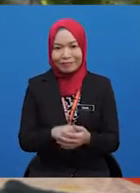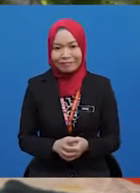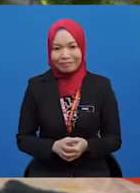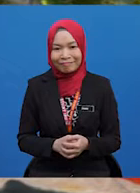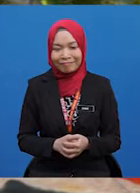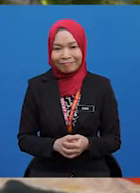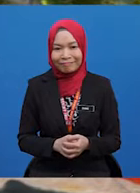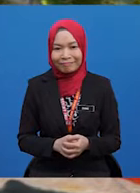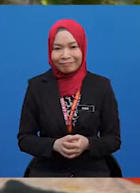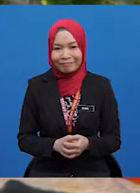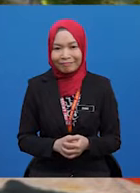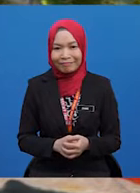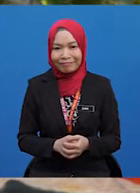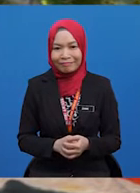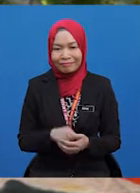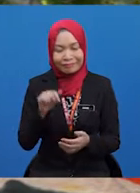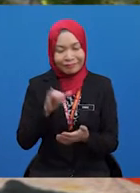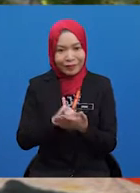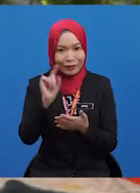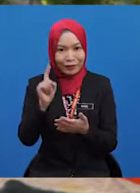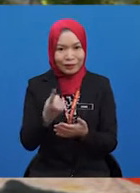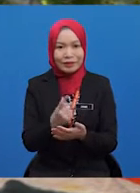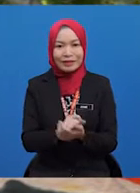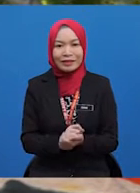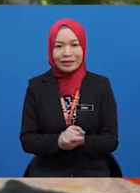Sekian saja sesi pembelajaran kita